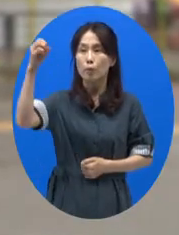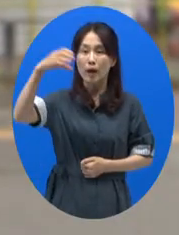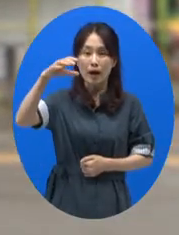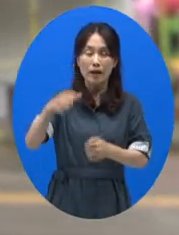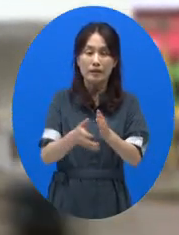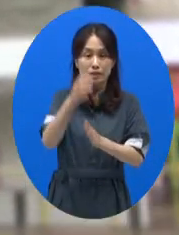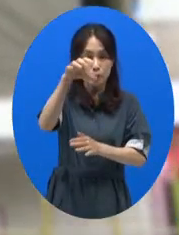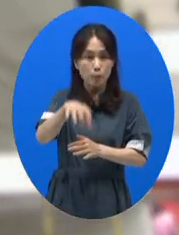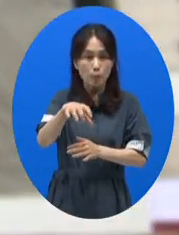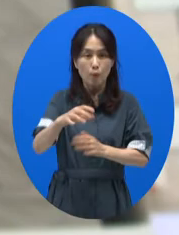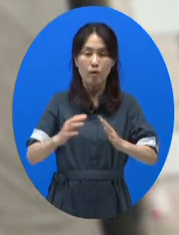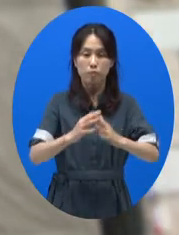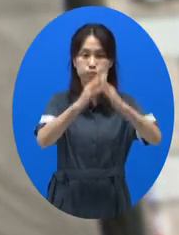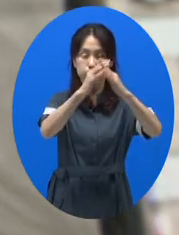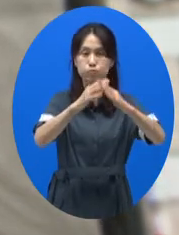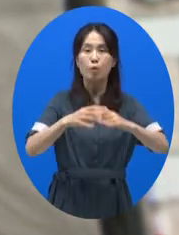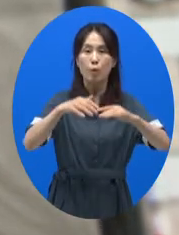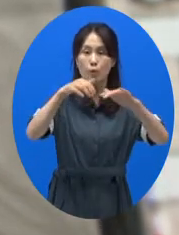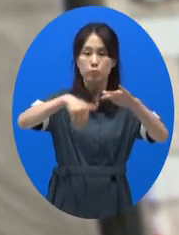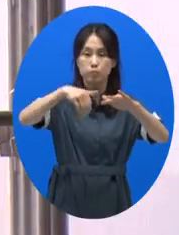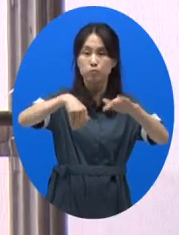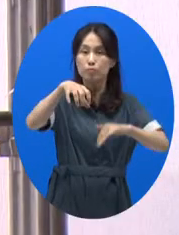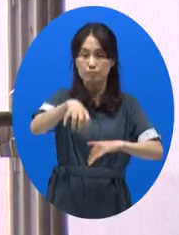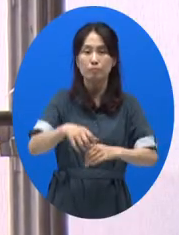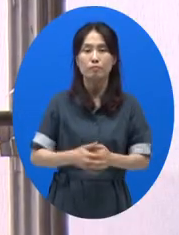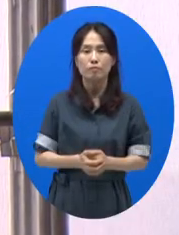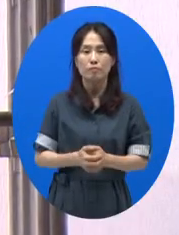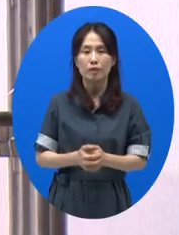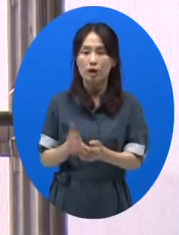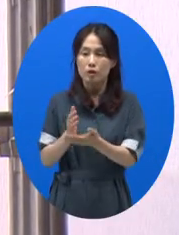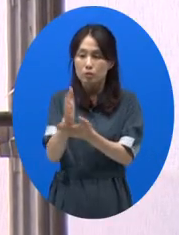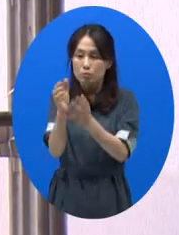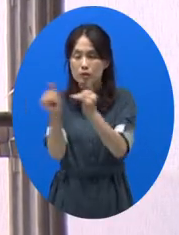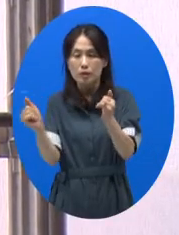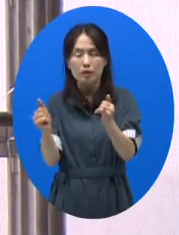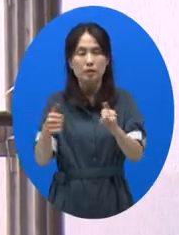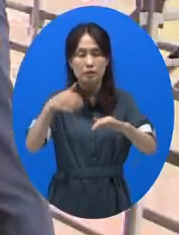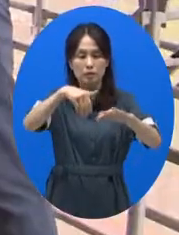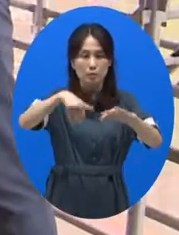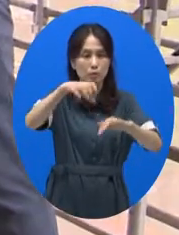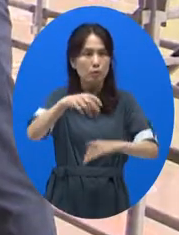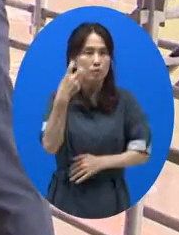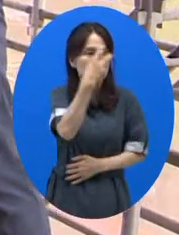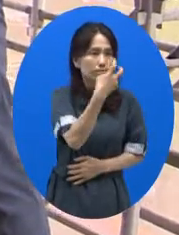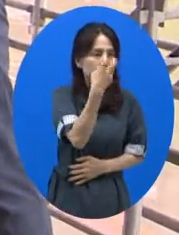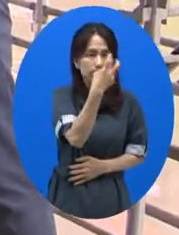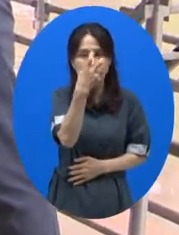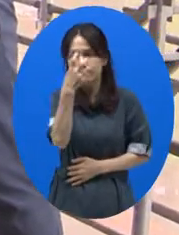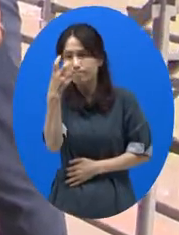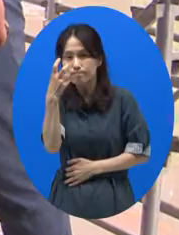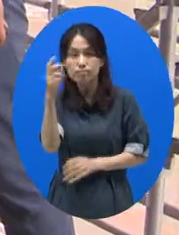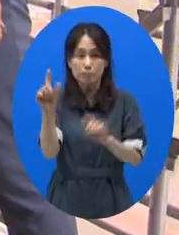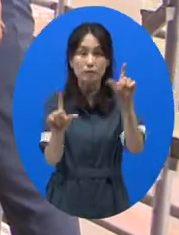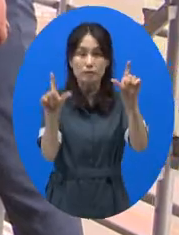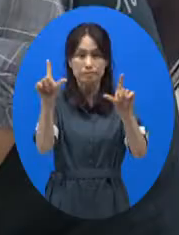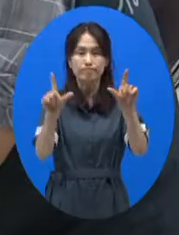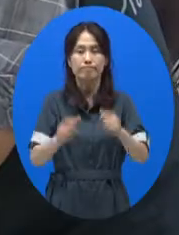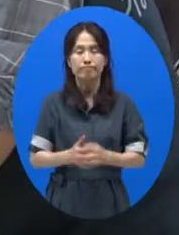고양시의 한 오피스텔 신축 공사 현장. 전문가들이 공사장을 둘러보며 점검하고 있는